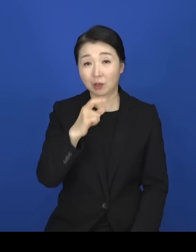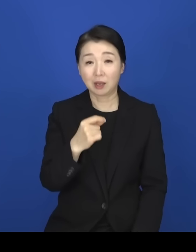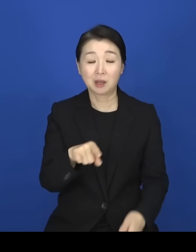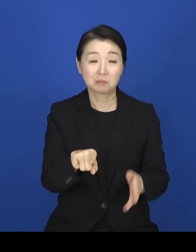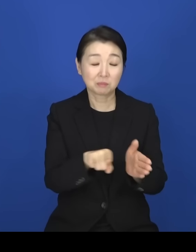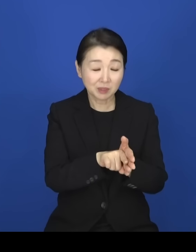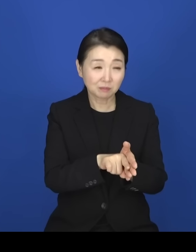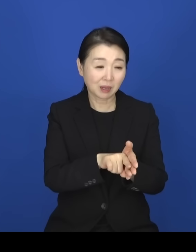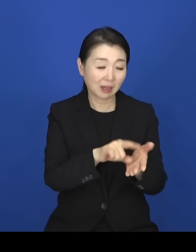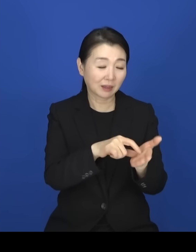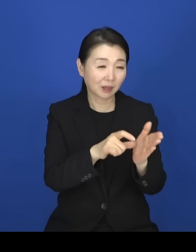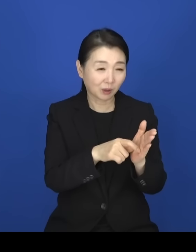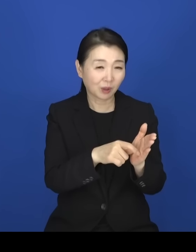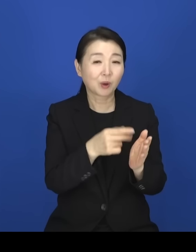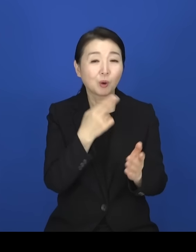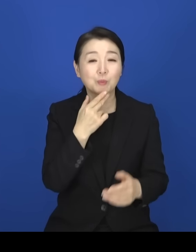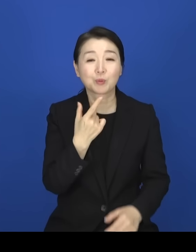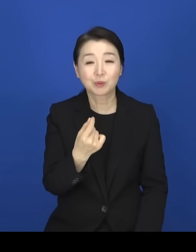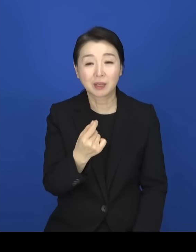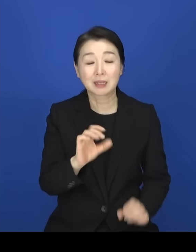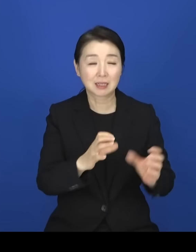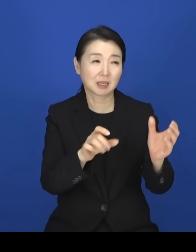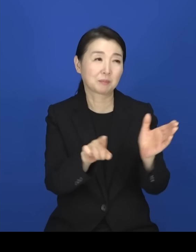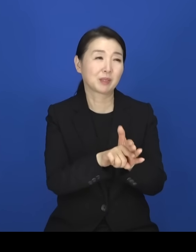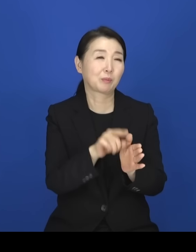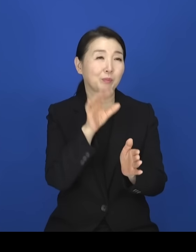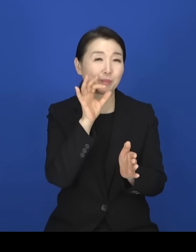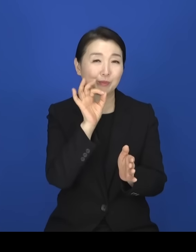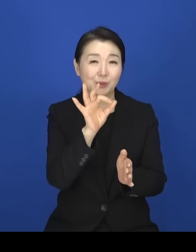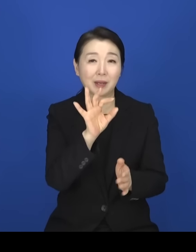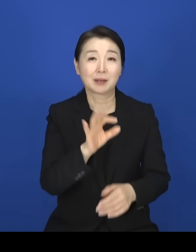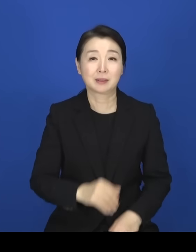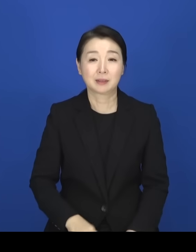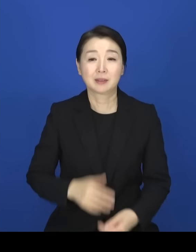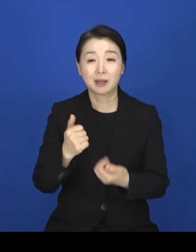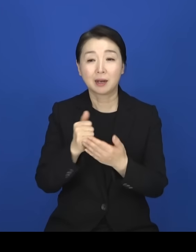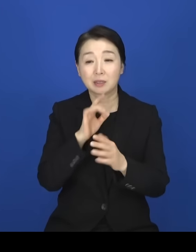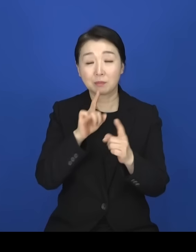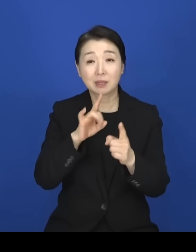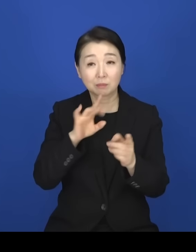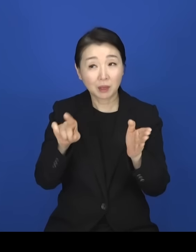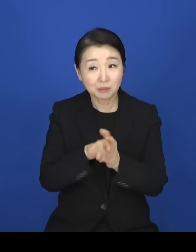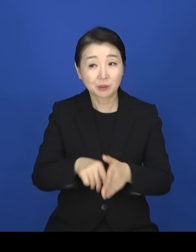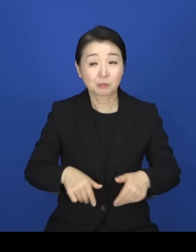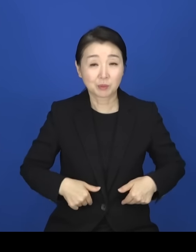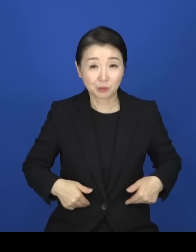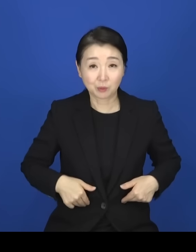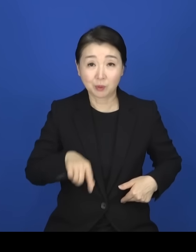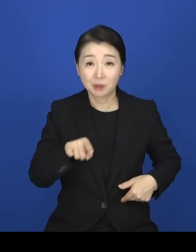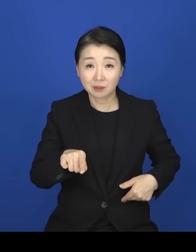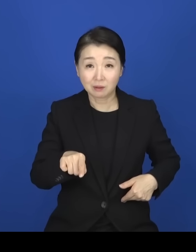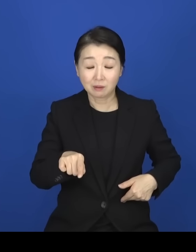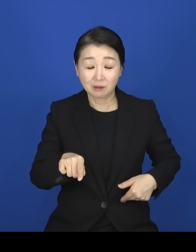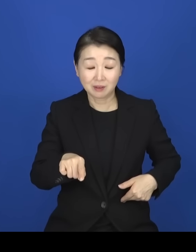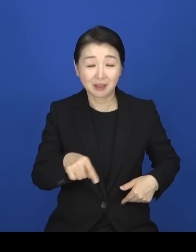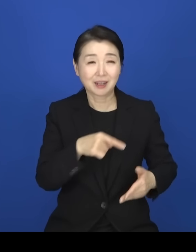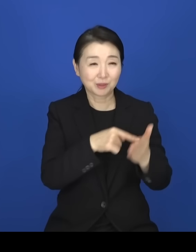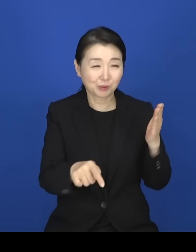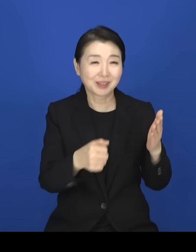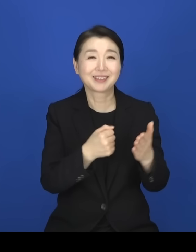믿을 만한 구석은 없구나. 이 세상에는. 하나님 말씀 믿어야겠구나. 그거는 제가 이제 잃은 걸로 좀